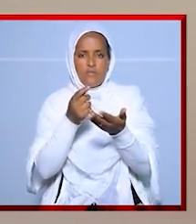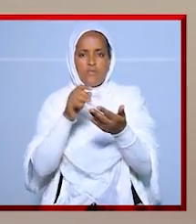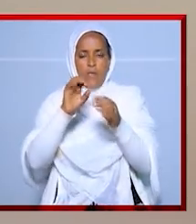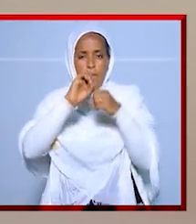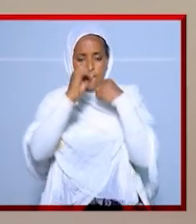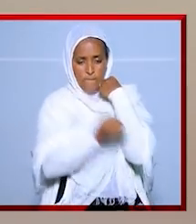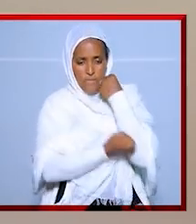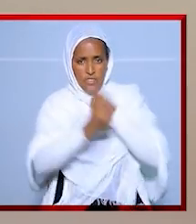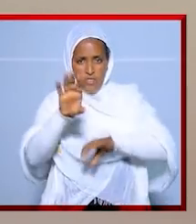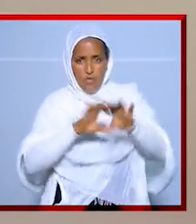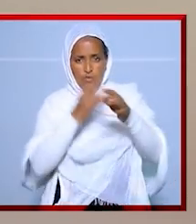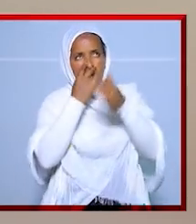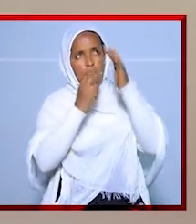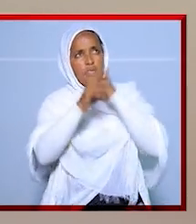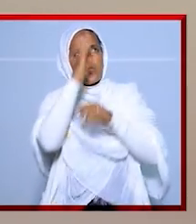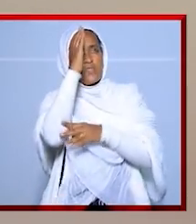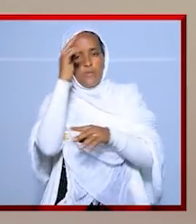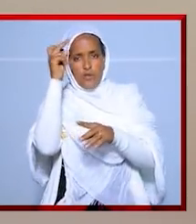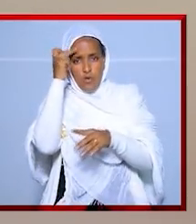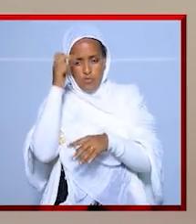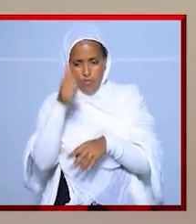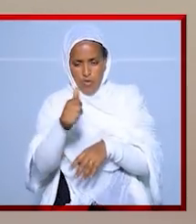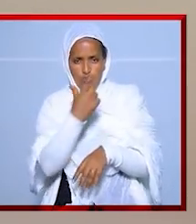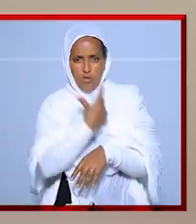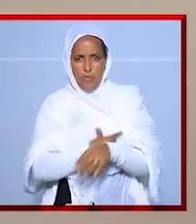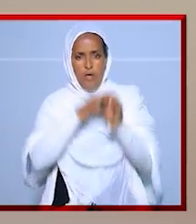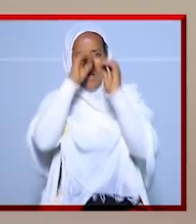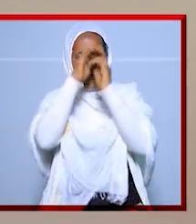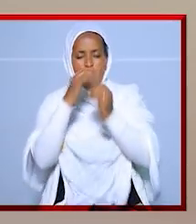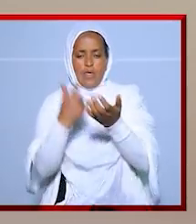መጻሕፍትን መሰረት አድርጎ ነቢየ እግዚአብሔር ዳዊትን